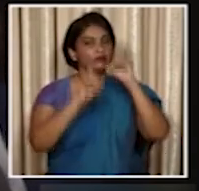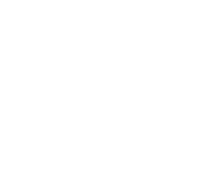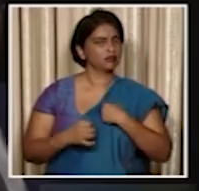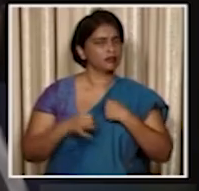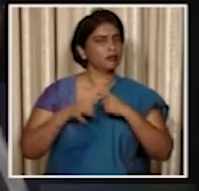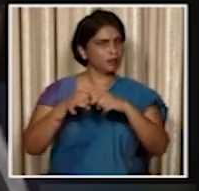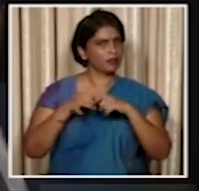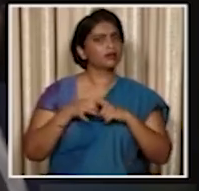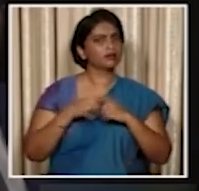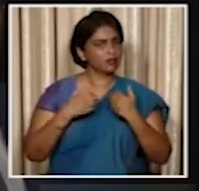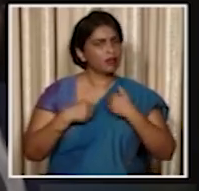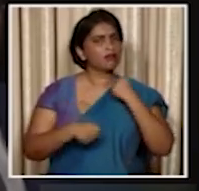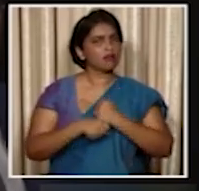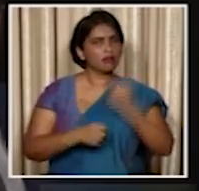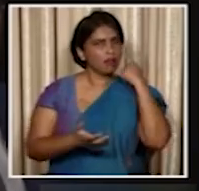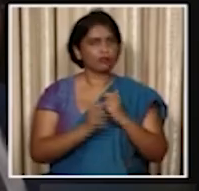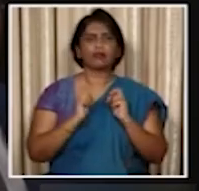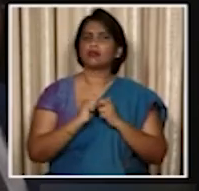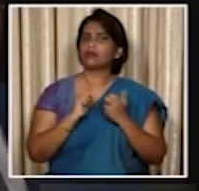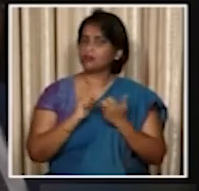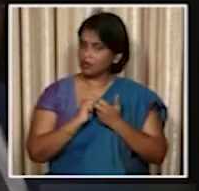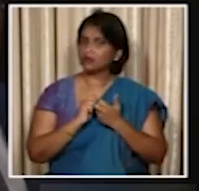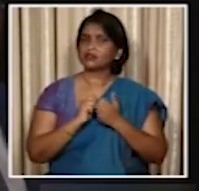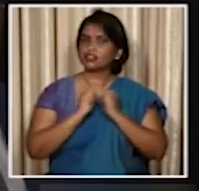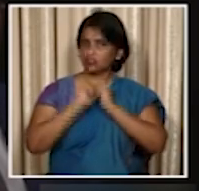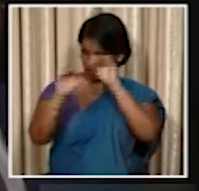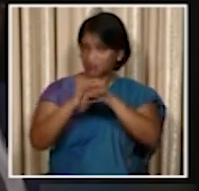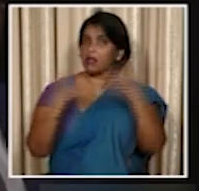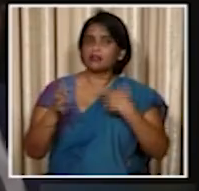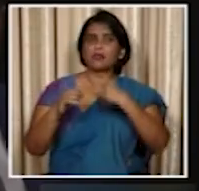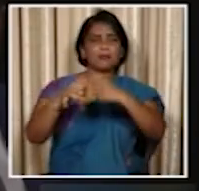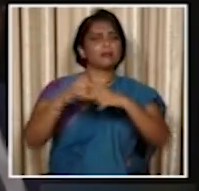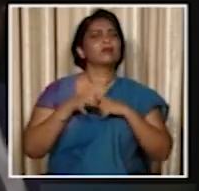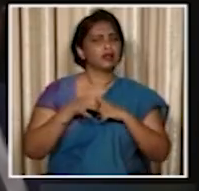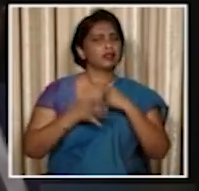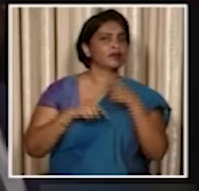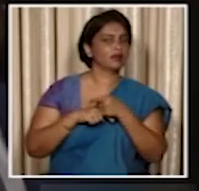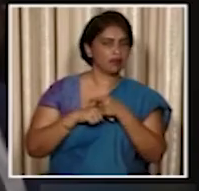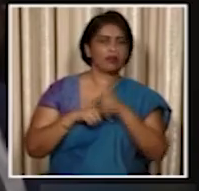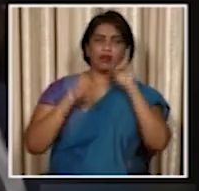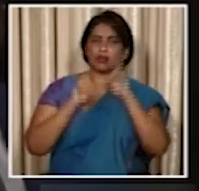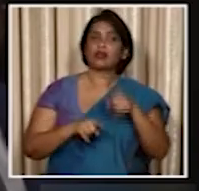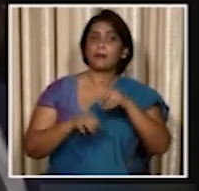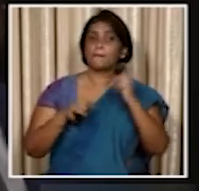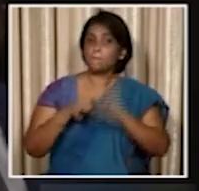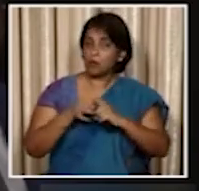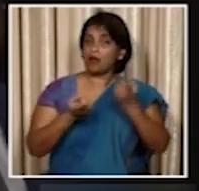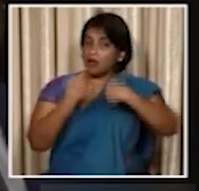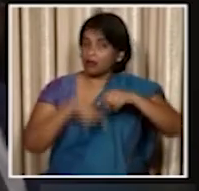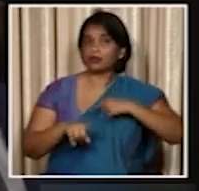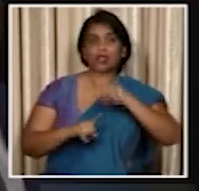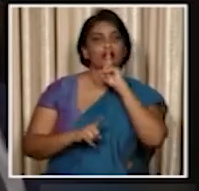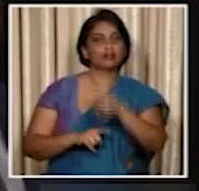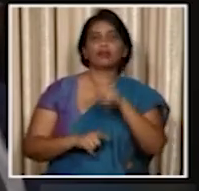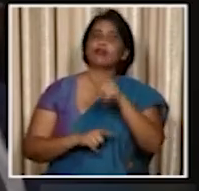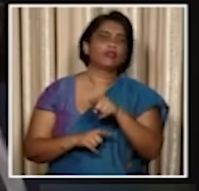පොරොන්දු දීලා. අපේ රජ අපහසුතාවයට පත් කරන්න මේ අය බඳවා ගන්නවද නැද්ද කියලා මේ දේශපාලන ගේම් එකක්. ඒ ප්‍රශ්නේ මෙතුමගෙන් ඇහුවාම